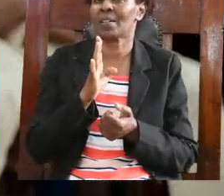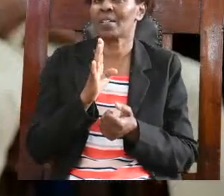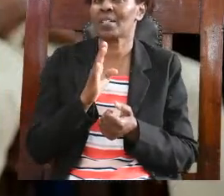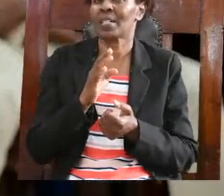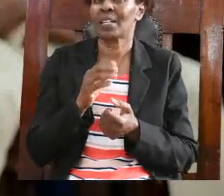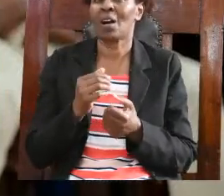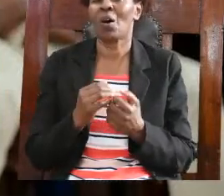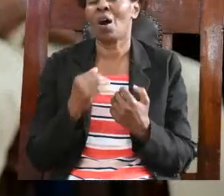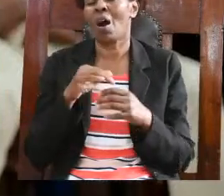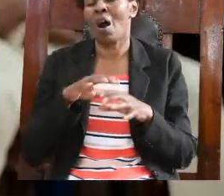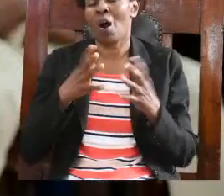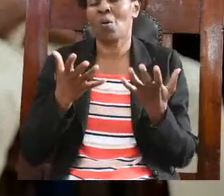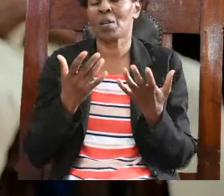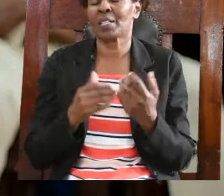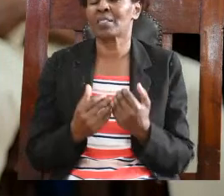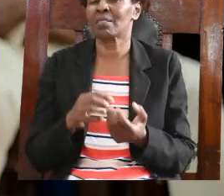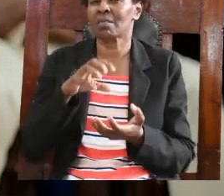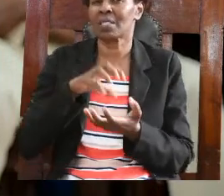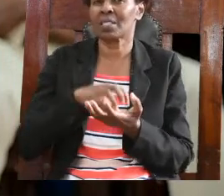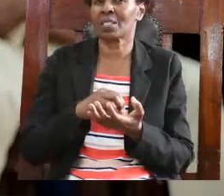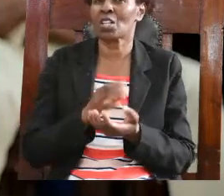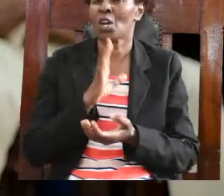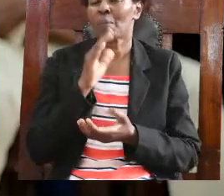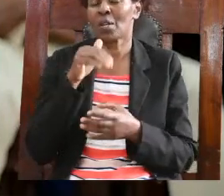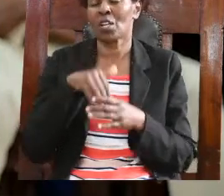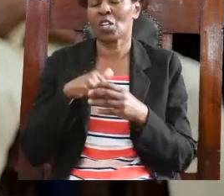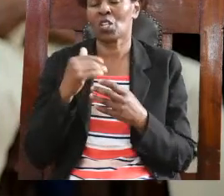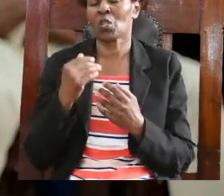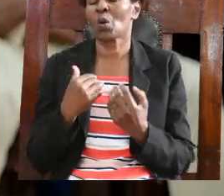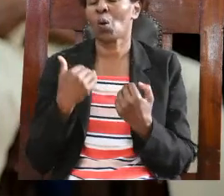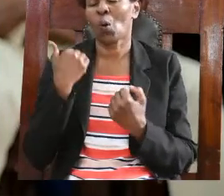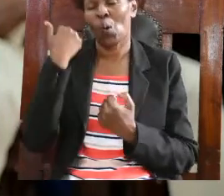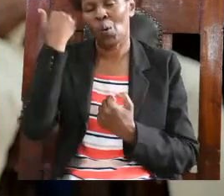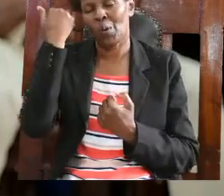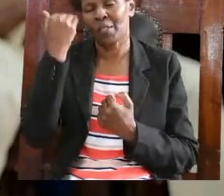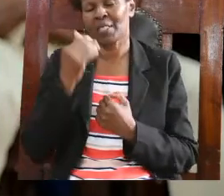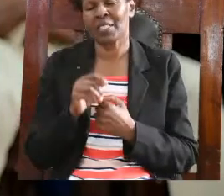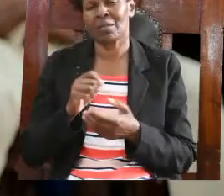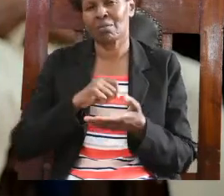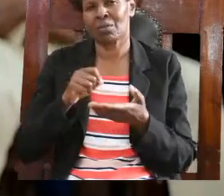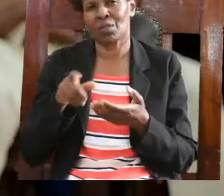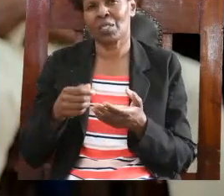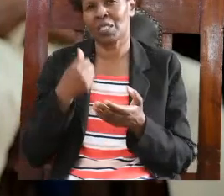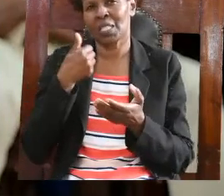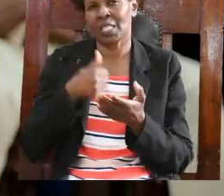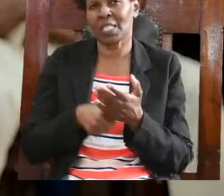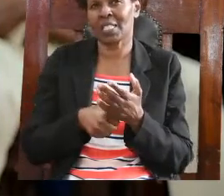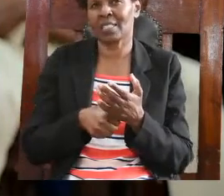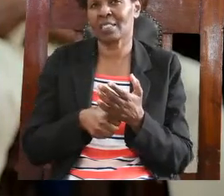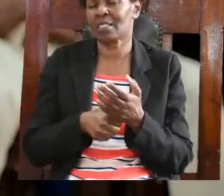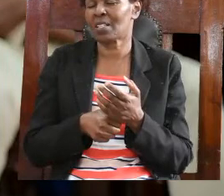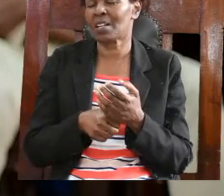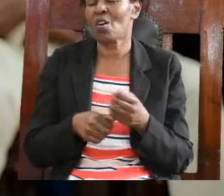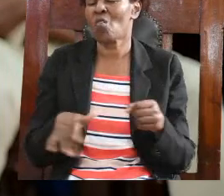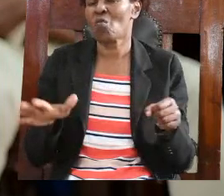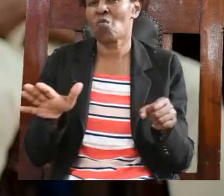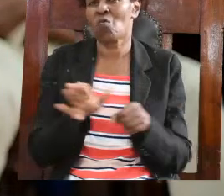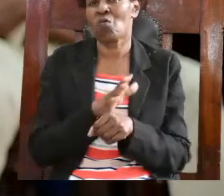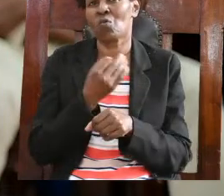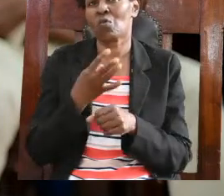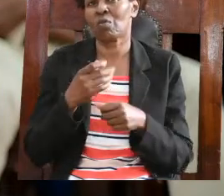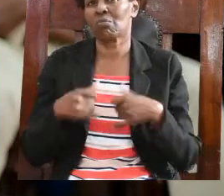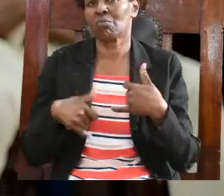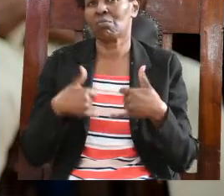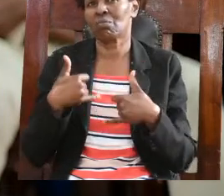kokoti itakapoketi. Lakini yeye anaandika barua hii akiwa amejawa na wingi wa